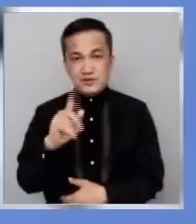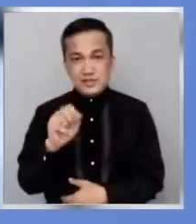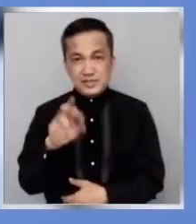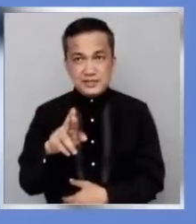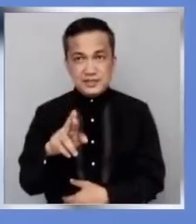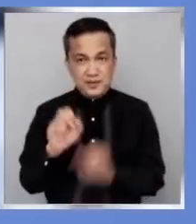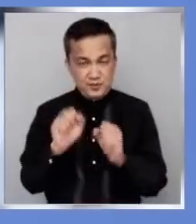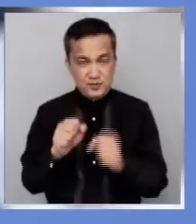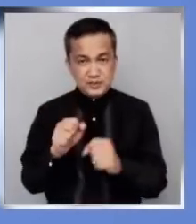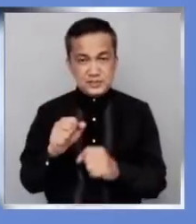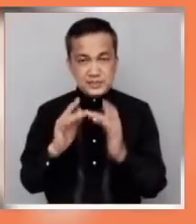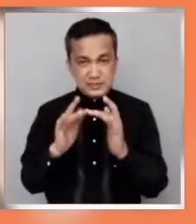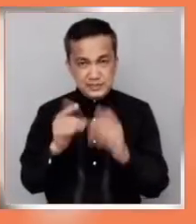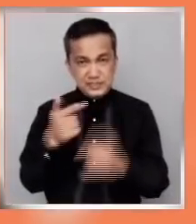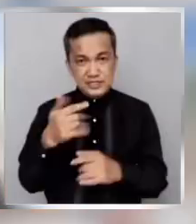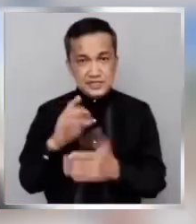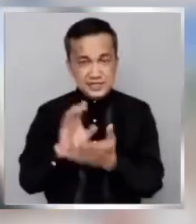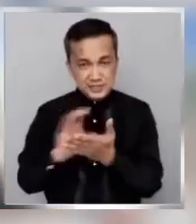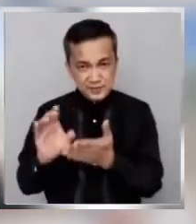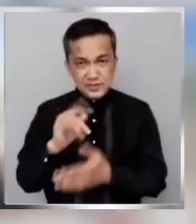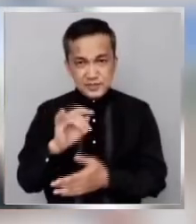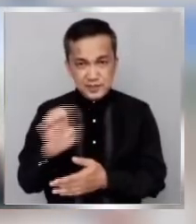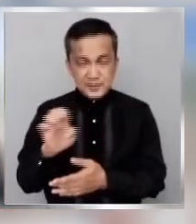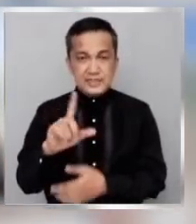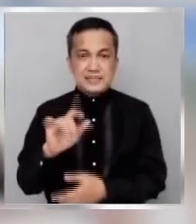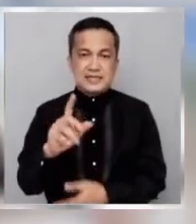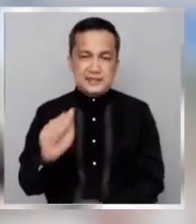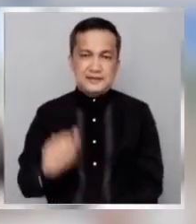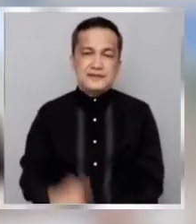rin online via GCash, Shopee at Lazada.